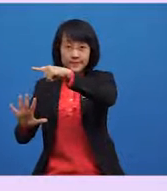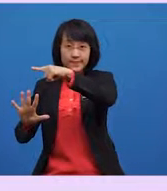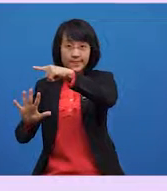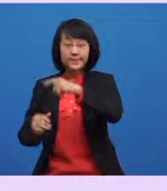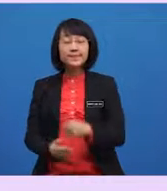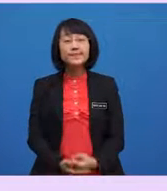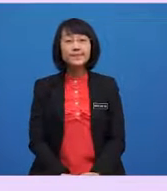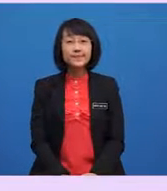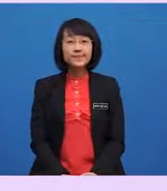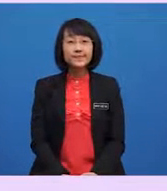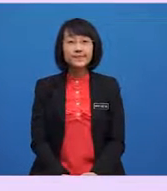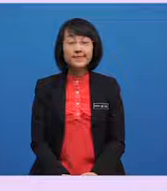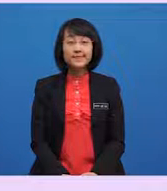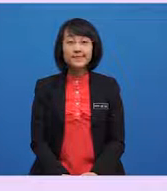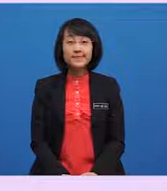5/5.